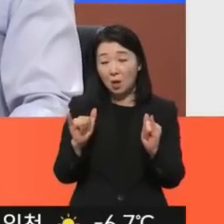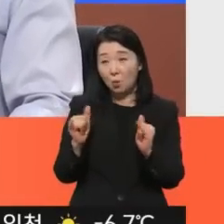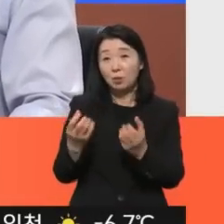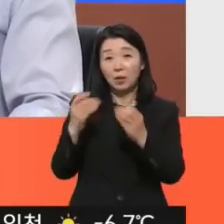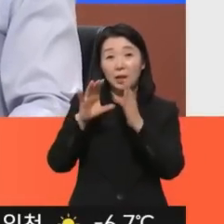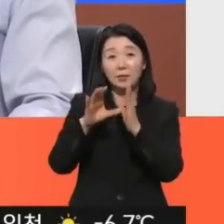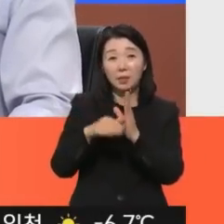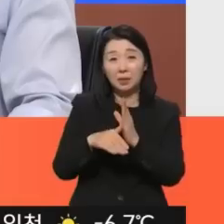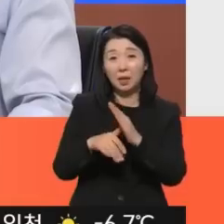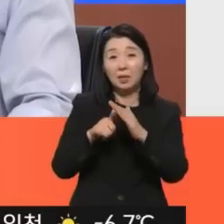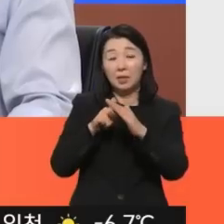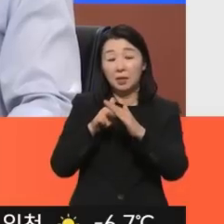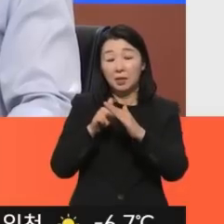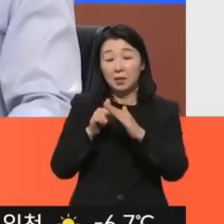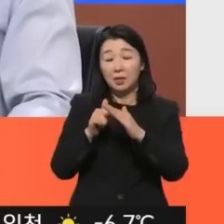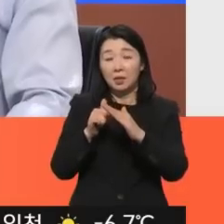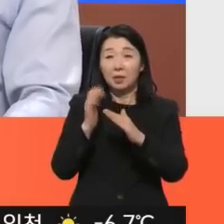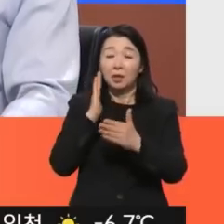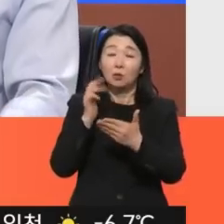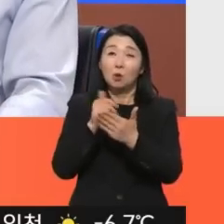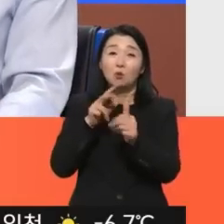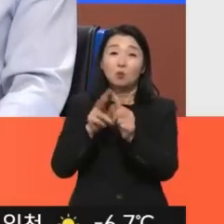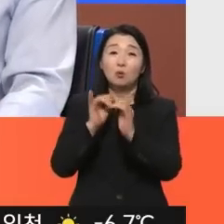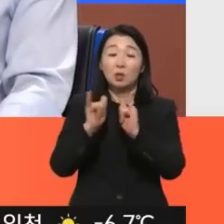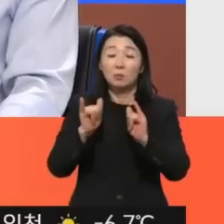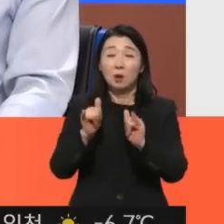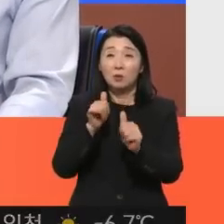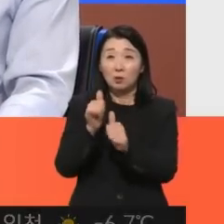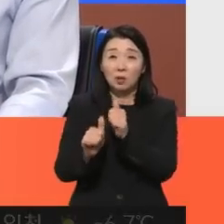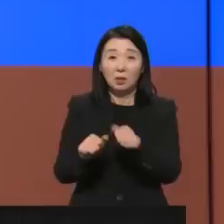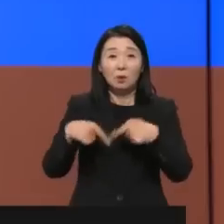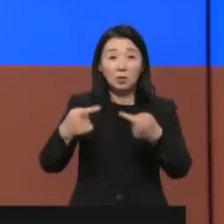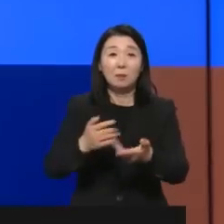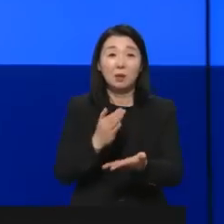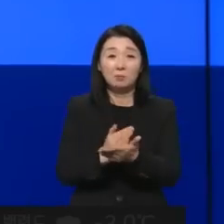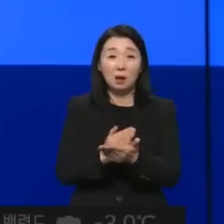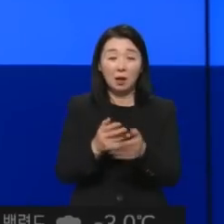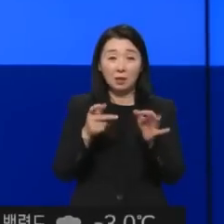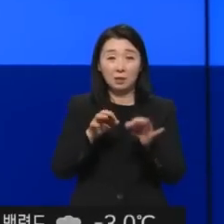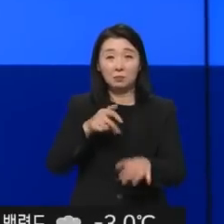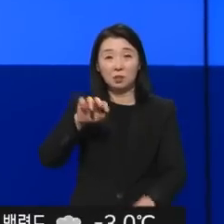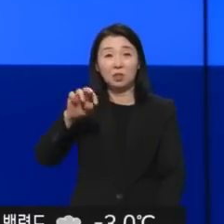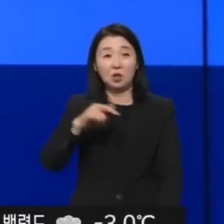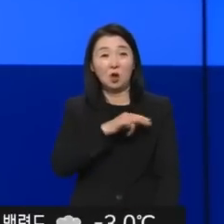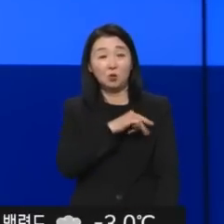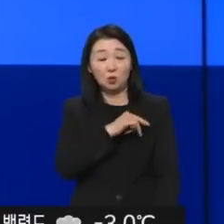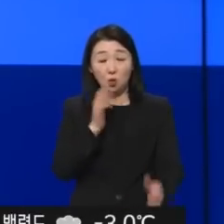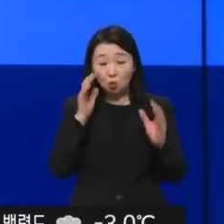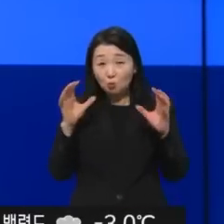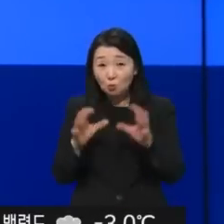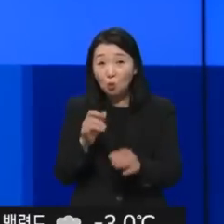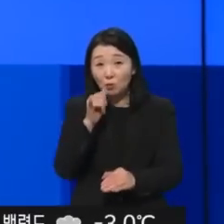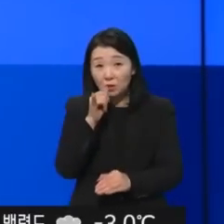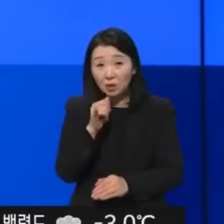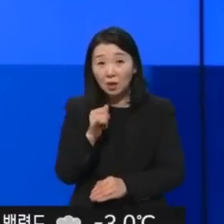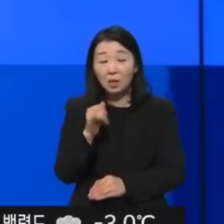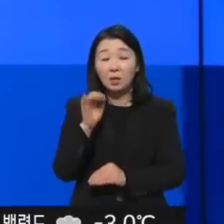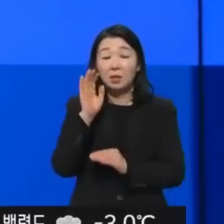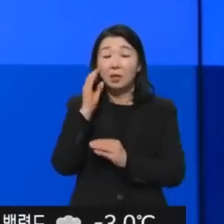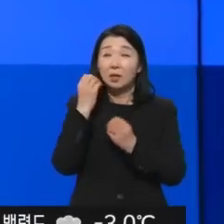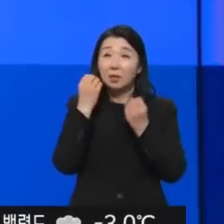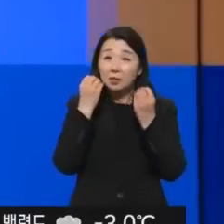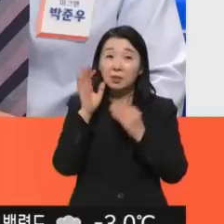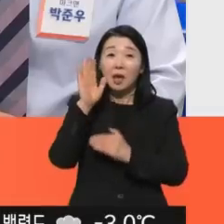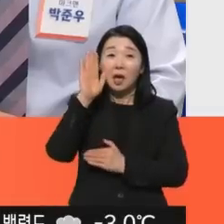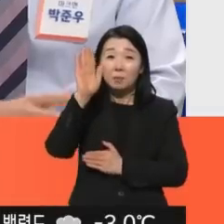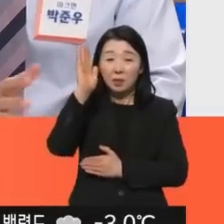이번 전당대회에 나서지 말아야 된다. 이런 의견을 밝혔다는 거죠. 네, 그렇습니다. 이제 김기현 의원이 주도한 공보 모임이 있잖아요. 세밀의 강연에서